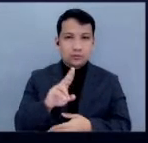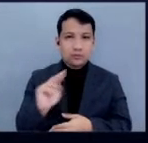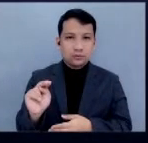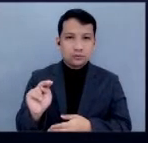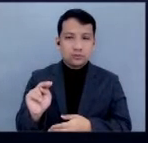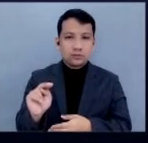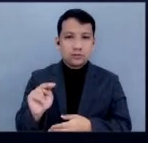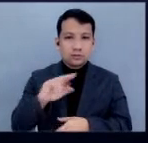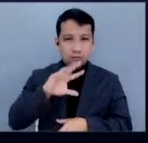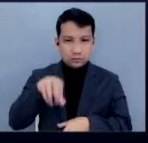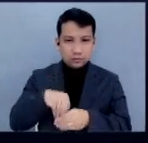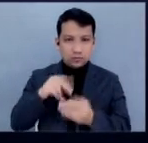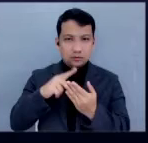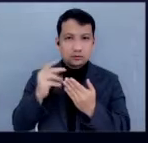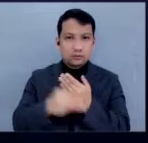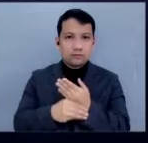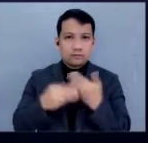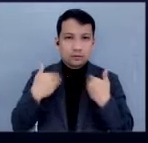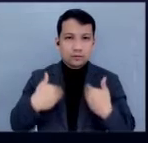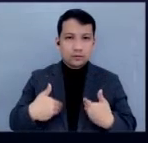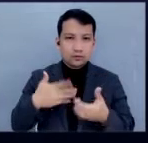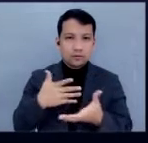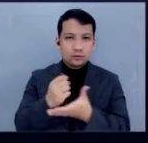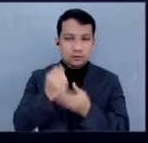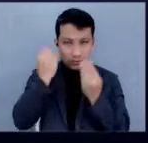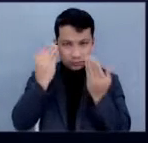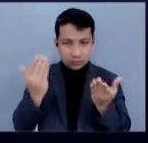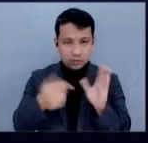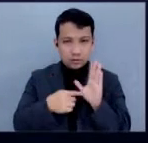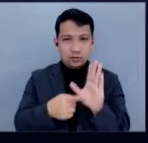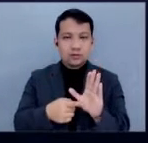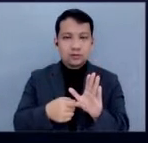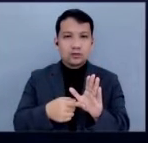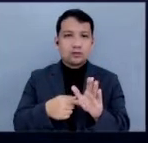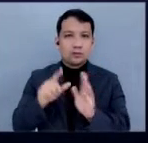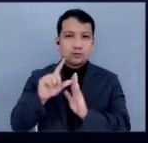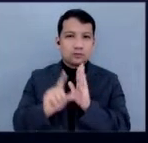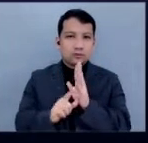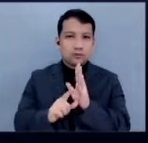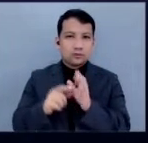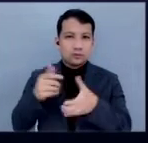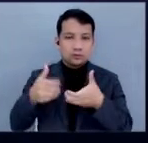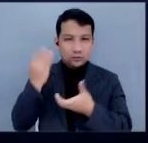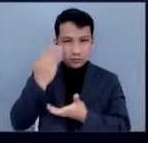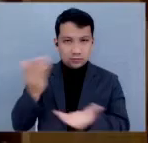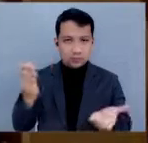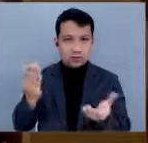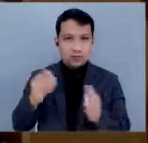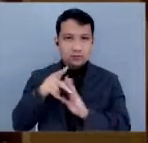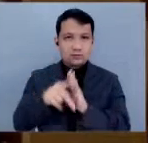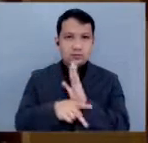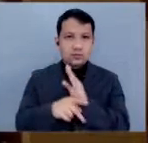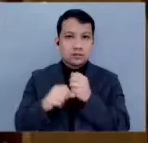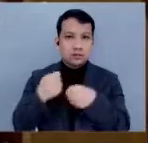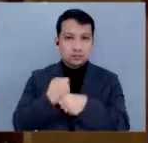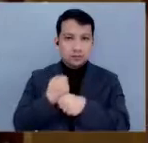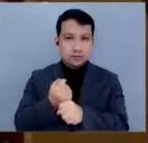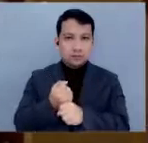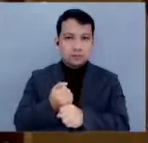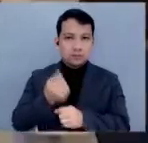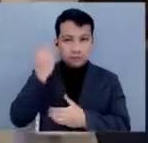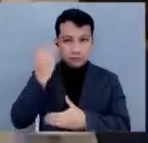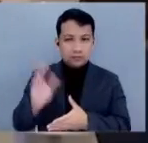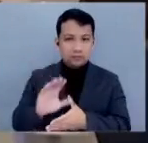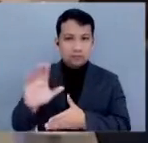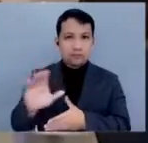Joint Program on Human Rights sa pagpapatupad ng batas, criminal justice at policy making. Pangungunahan ito ni